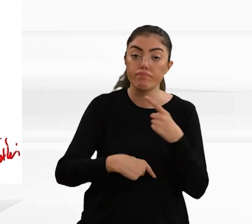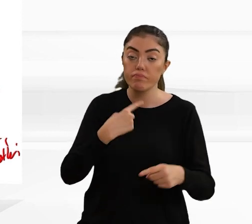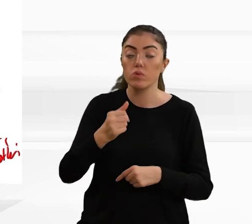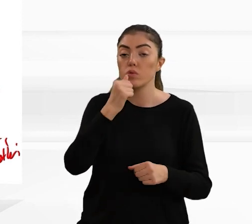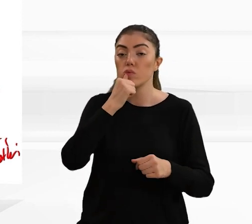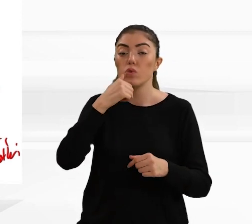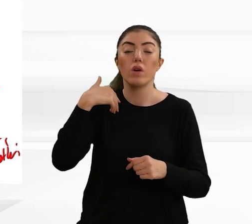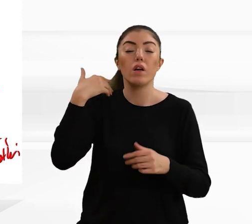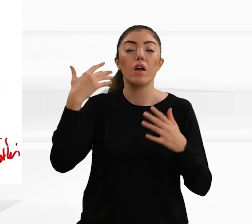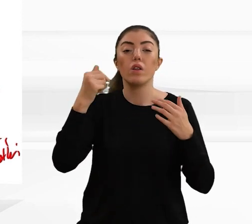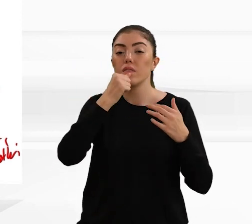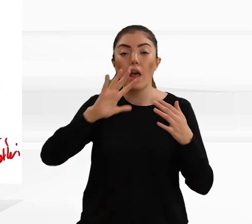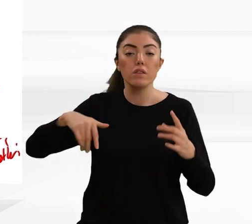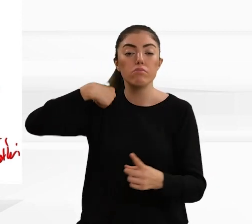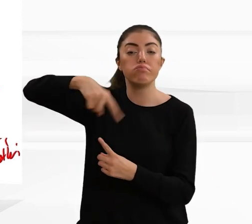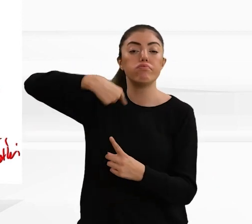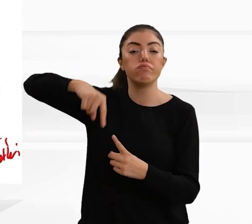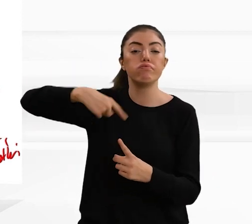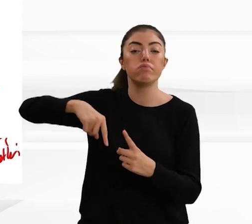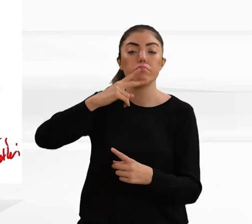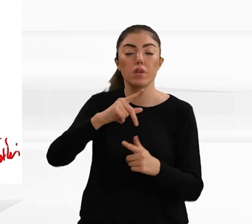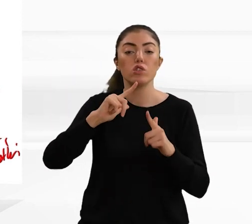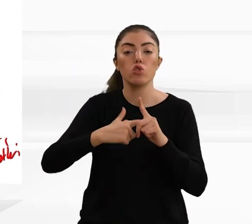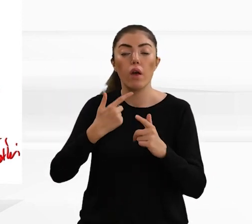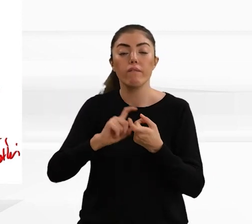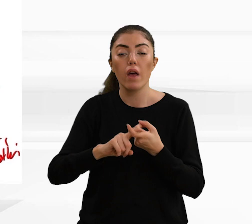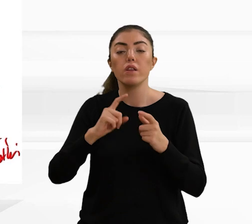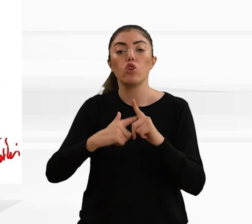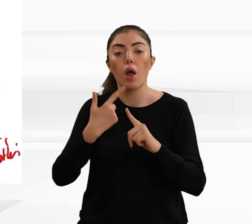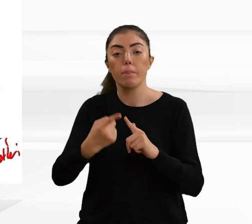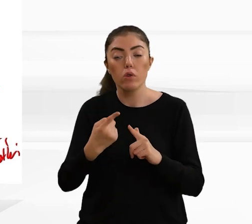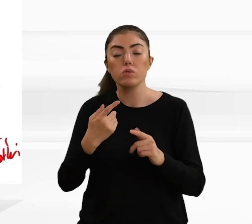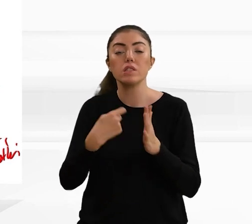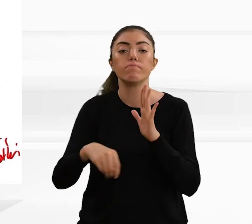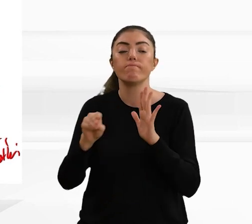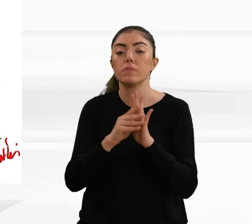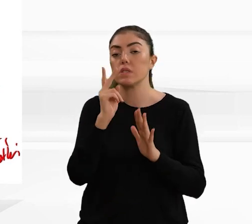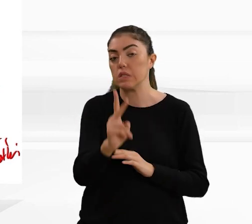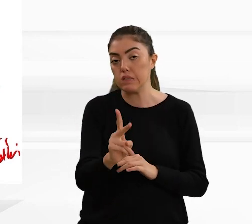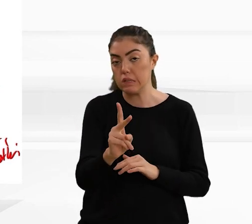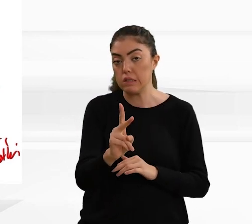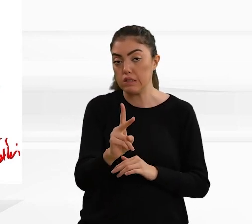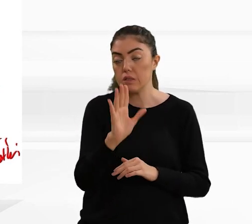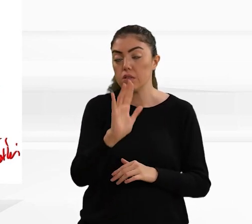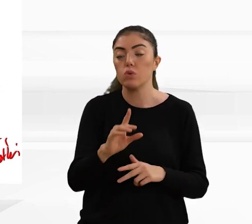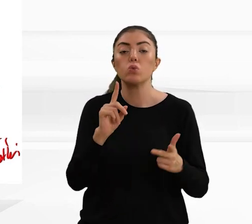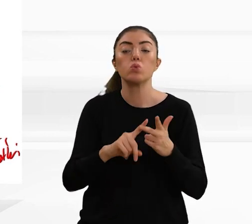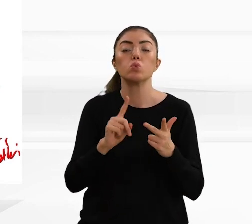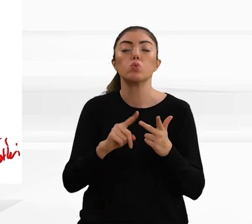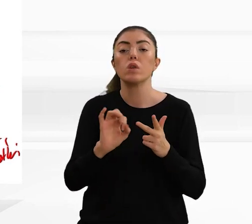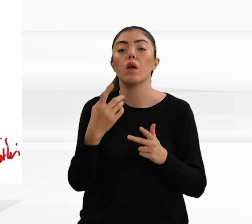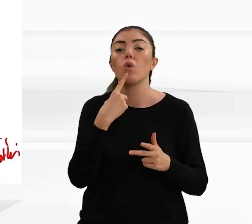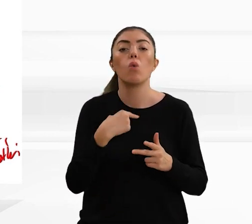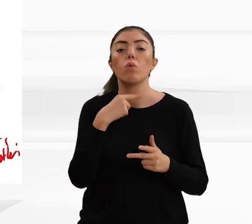tusuna midir bu afetler jeolojik ve Jeomorfolojik kökenli afetler dir bir 3.